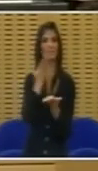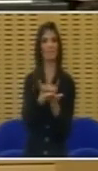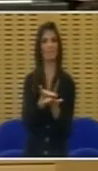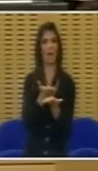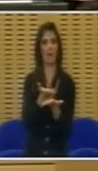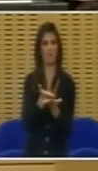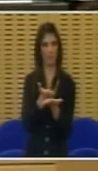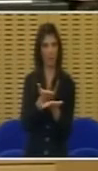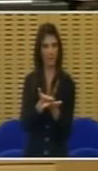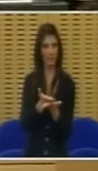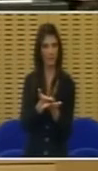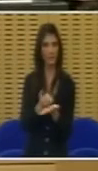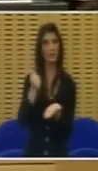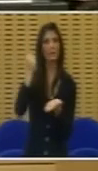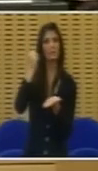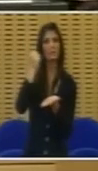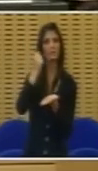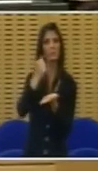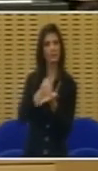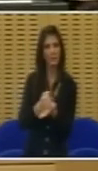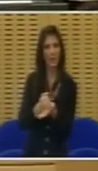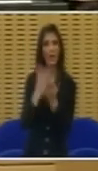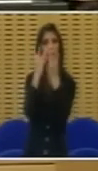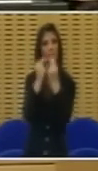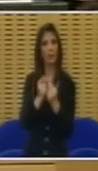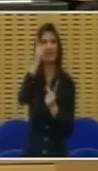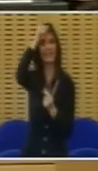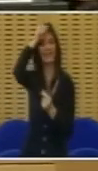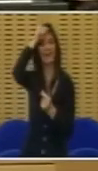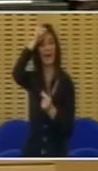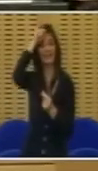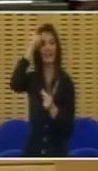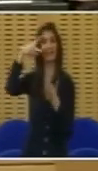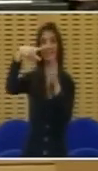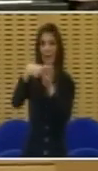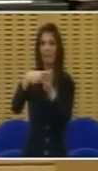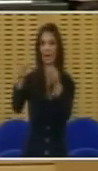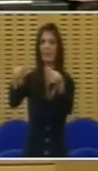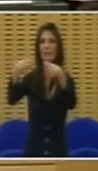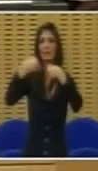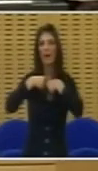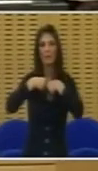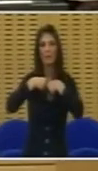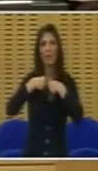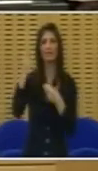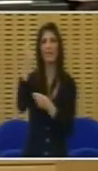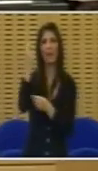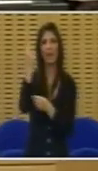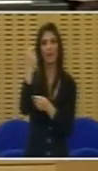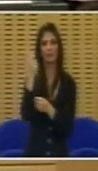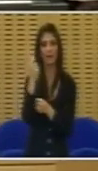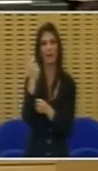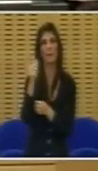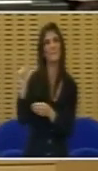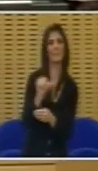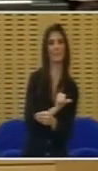κατορθωτή και η ανάκτηση μέσω της Γερμανικής Τράπεζας των χρημάτων των καταθετών της Μαρφής Λαϊκής.